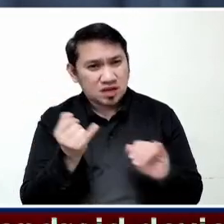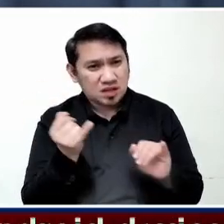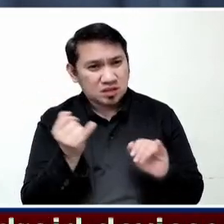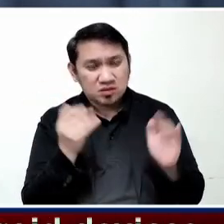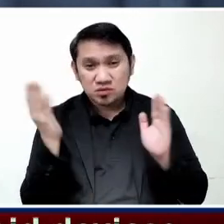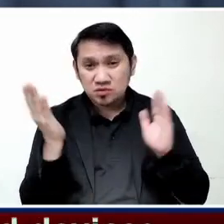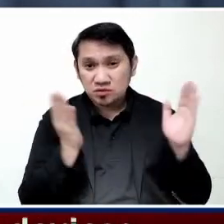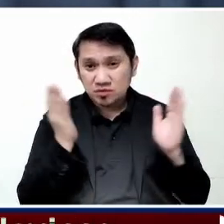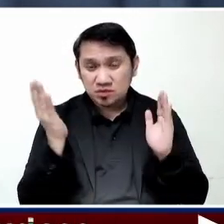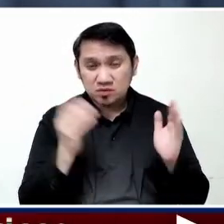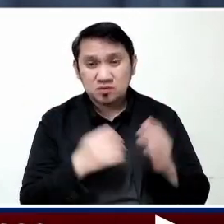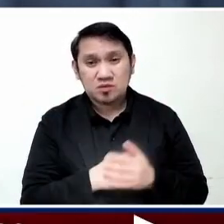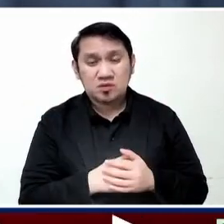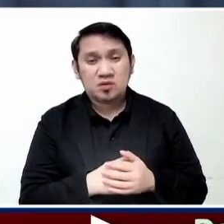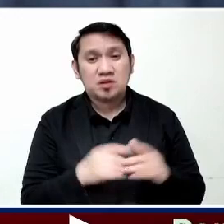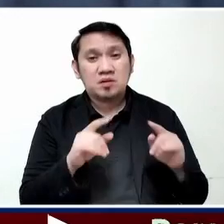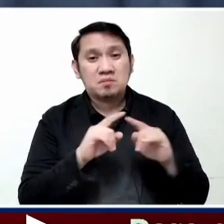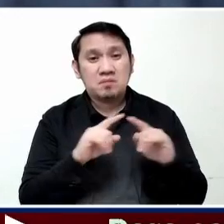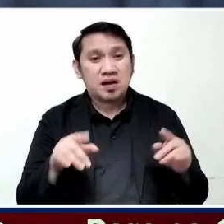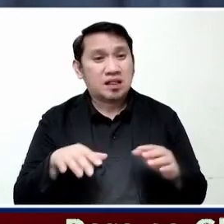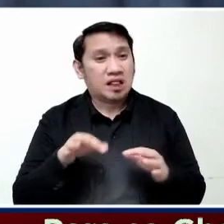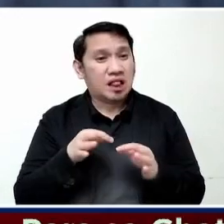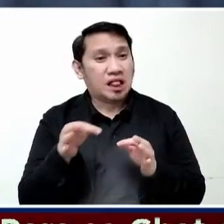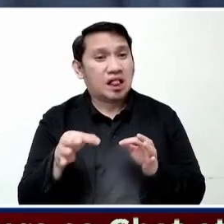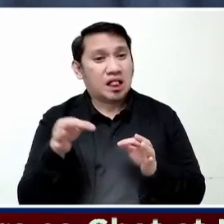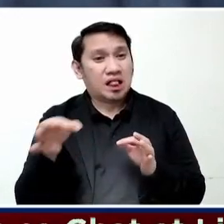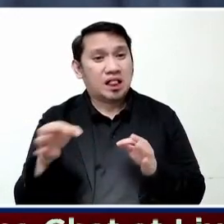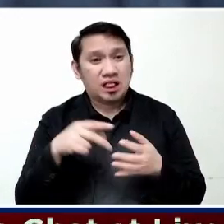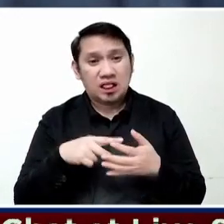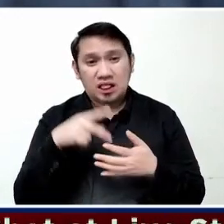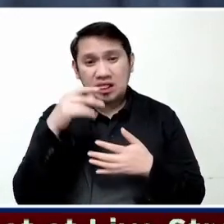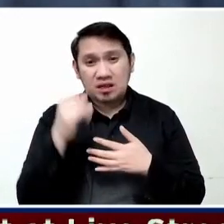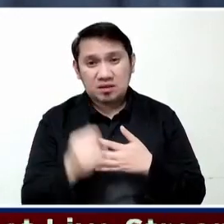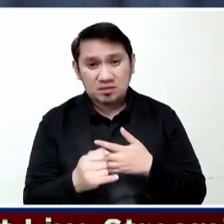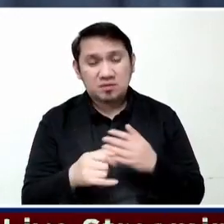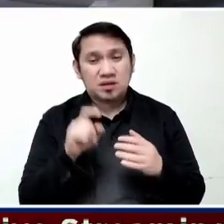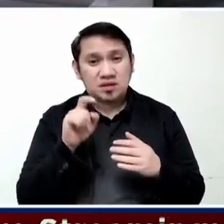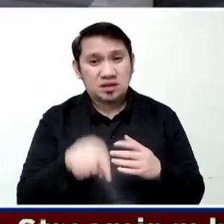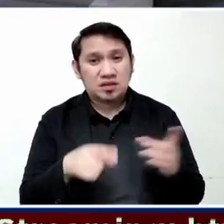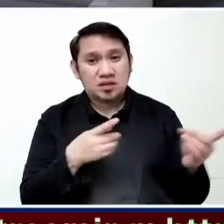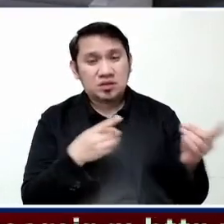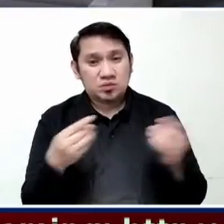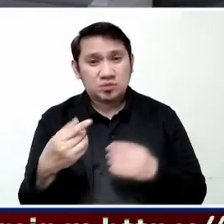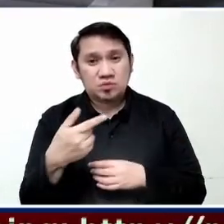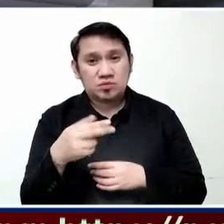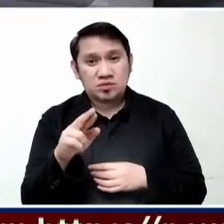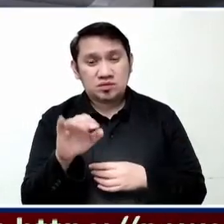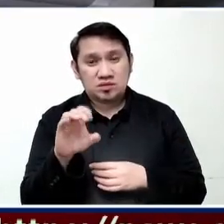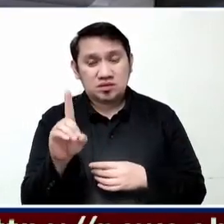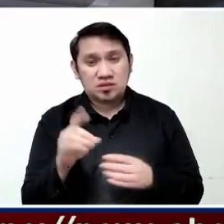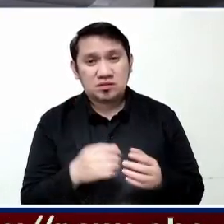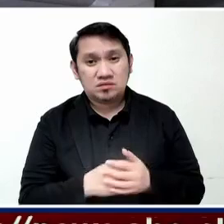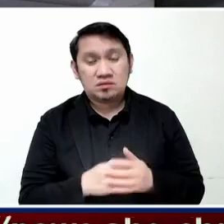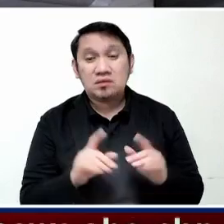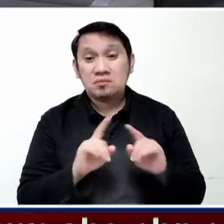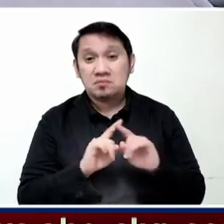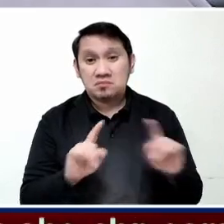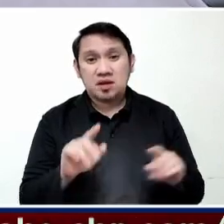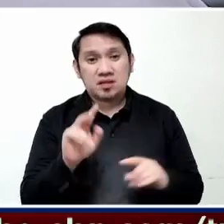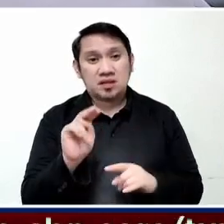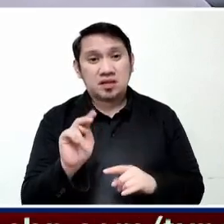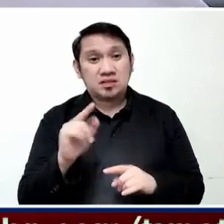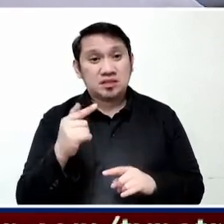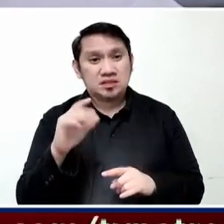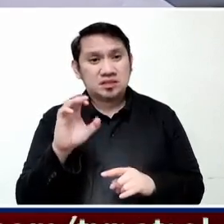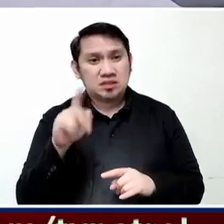samantalang super delayed yung mga proyektong dapat isinasagawa nila sa grid. Pero nilinaw ng NGCP